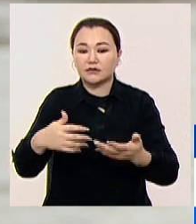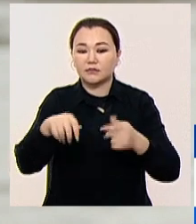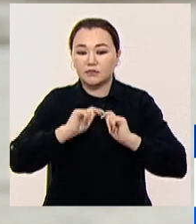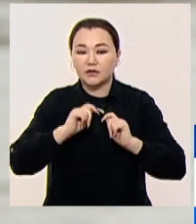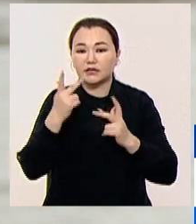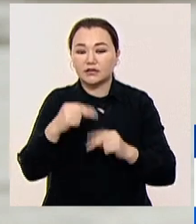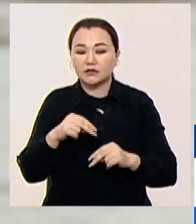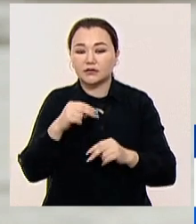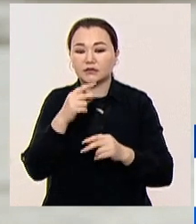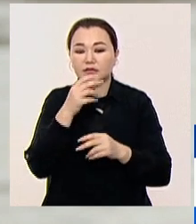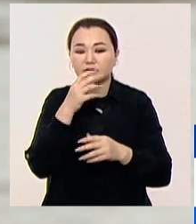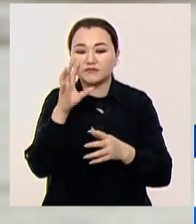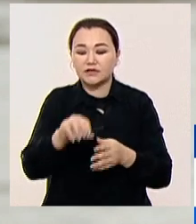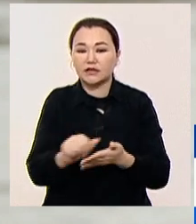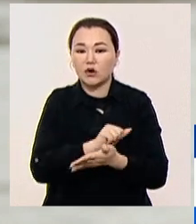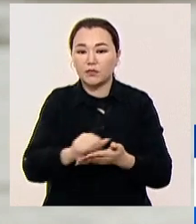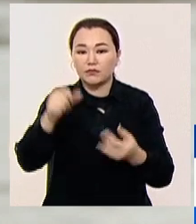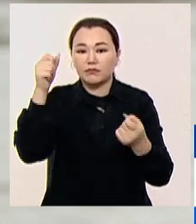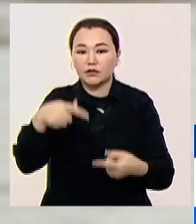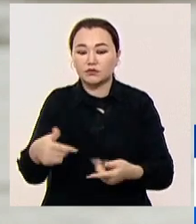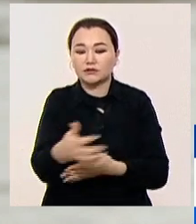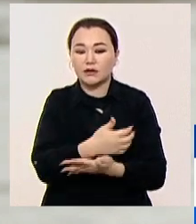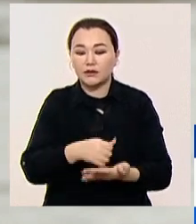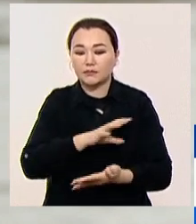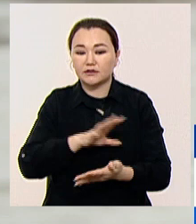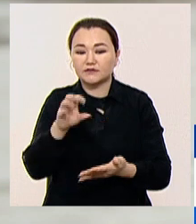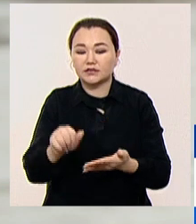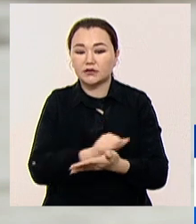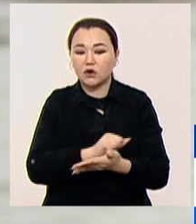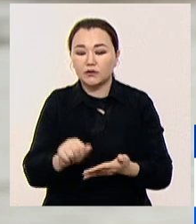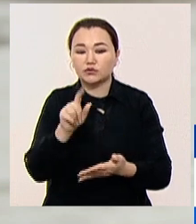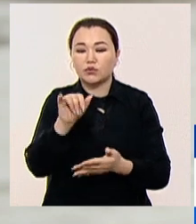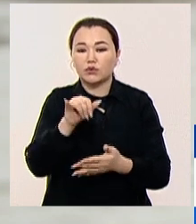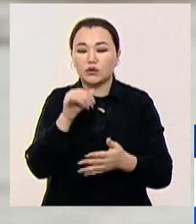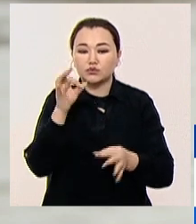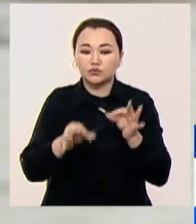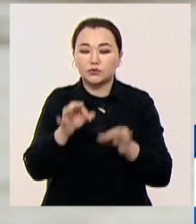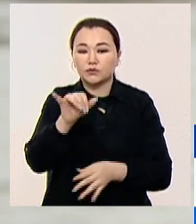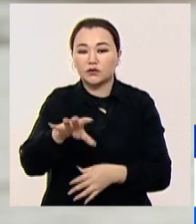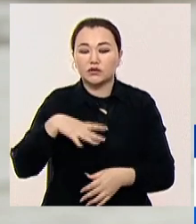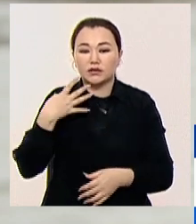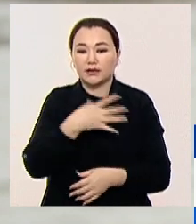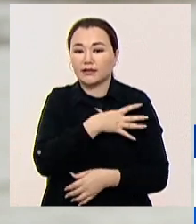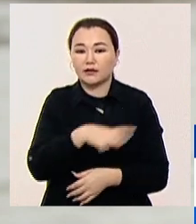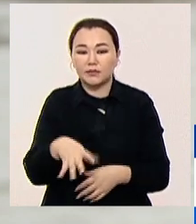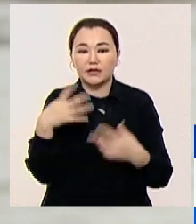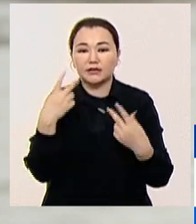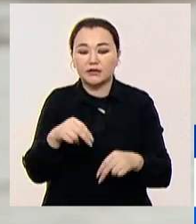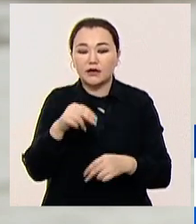где предоставил соответствующие документы. То есть это документы, то, что он не имеет судимости, что он нигде